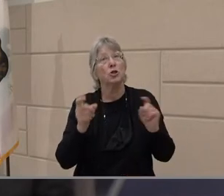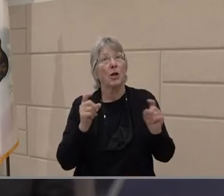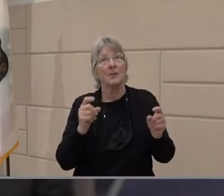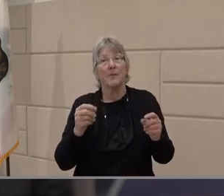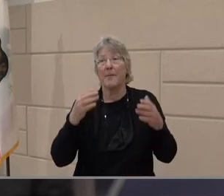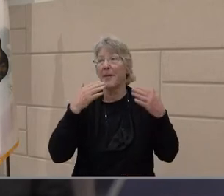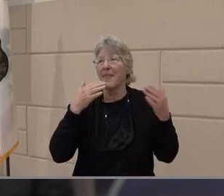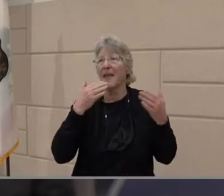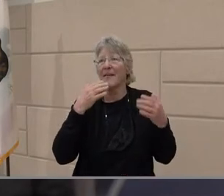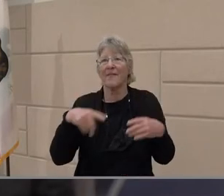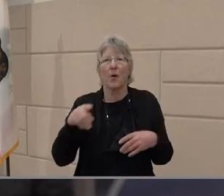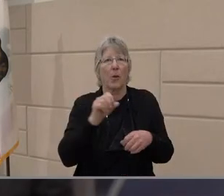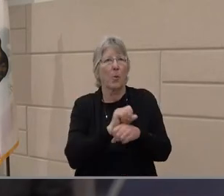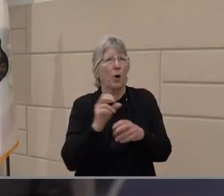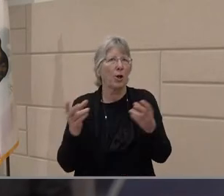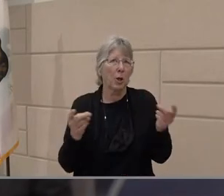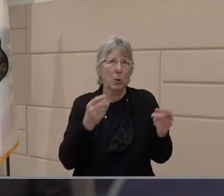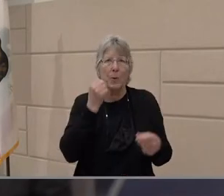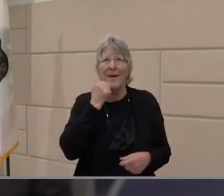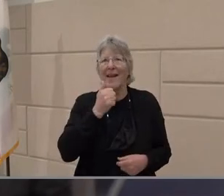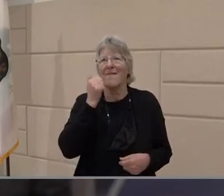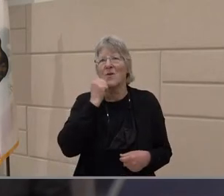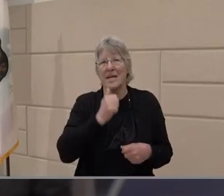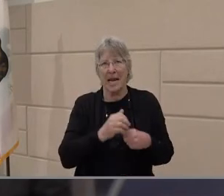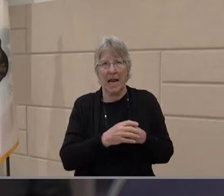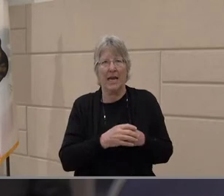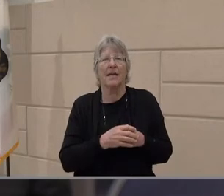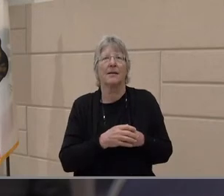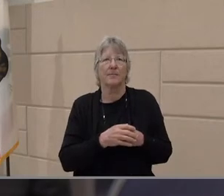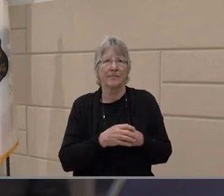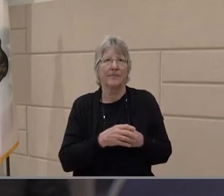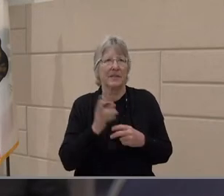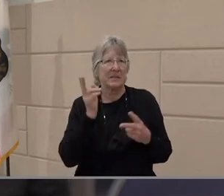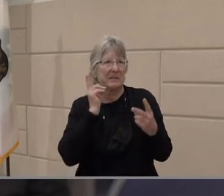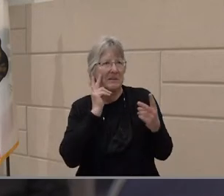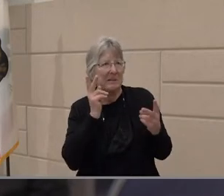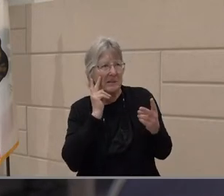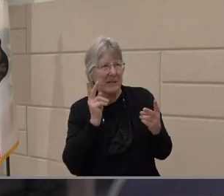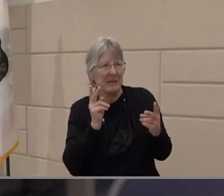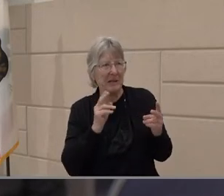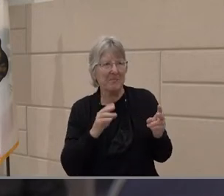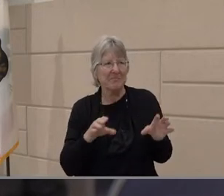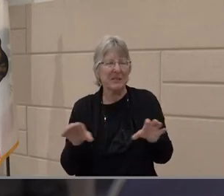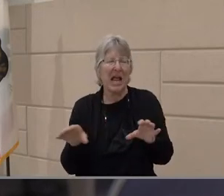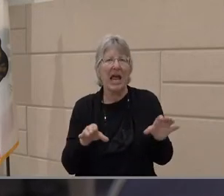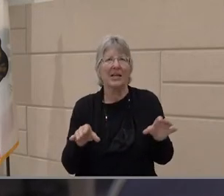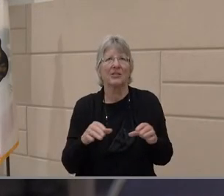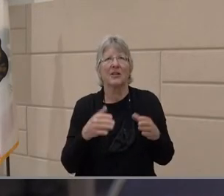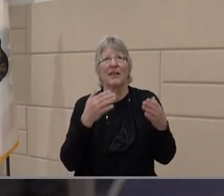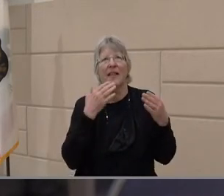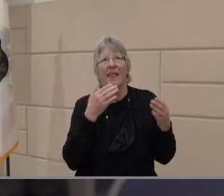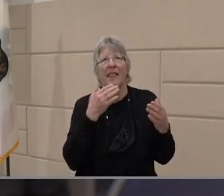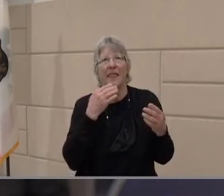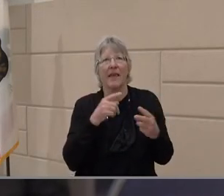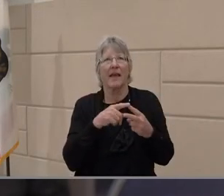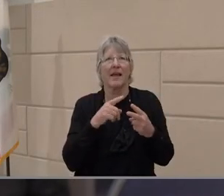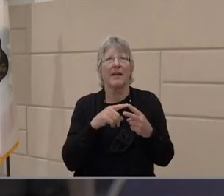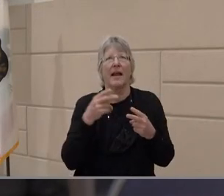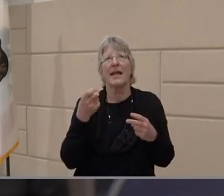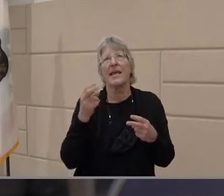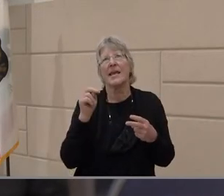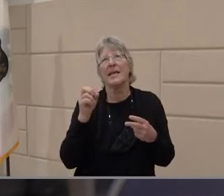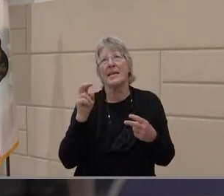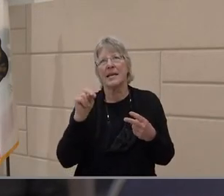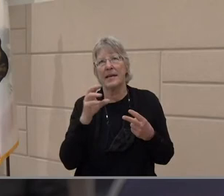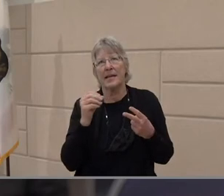អររយៈពេលជាងប្រហែលខែរួចមកហើយនេះហើយគឺជាការមួយដ៏ល្អដែលបាន